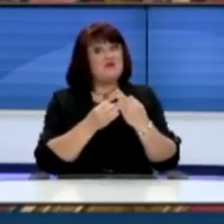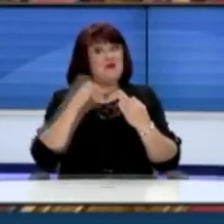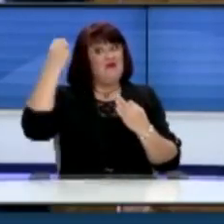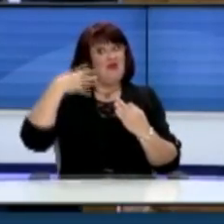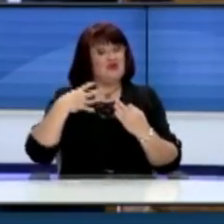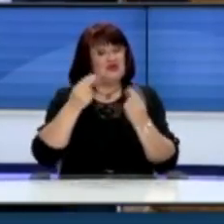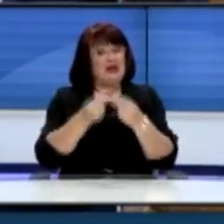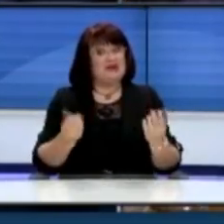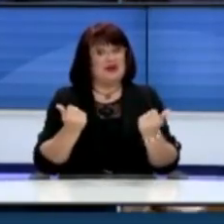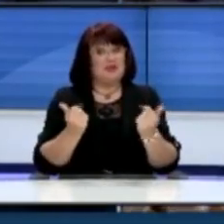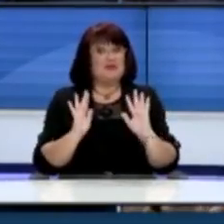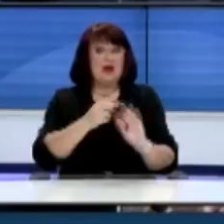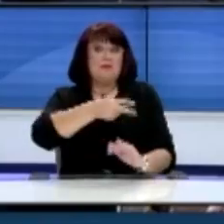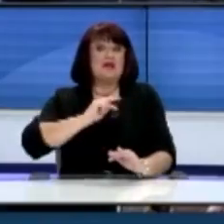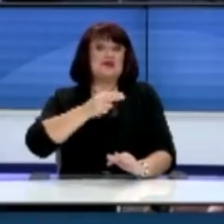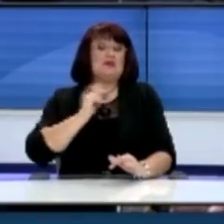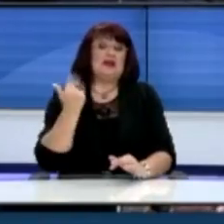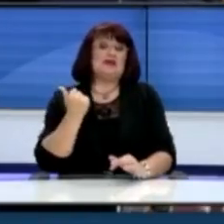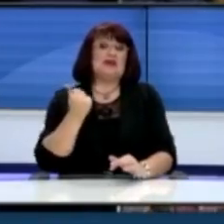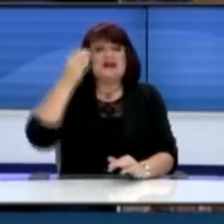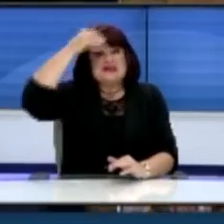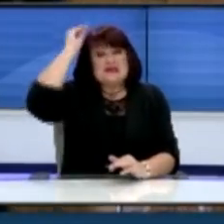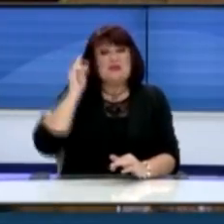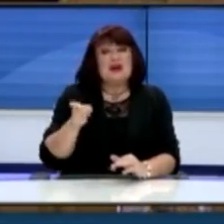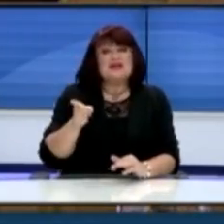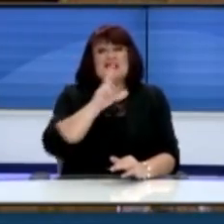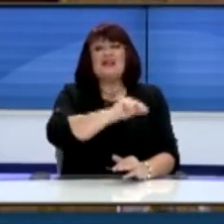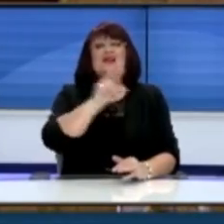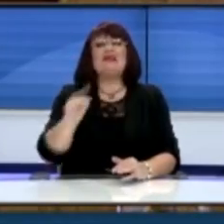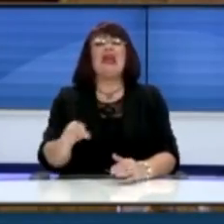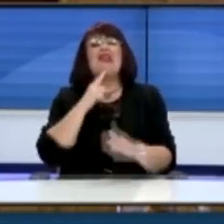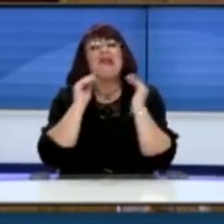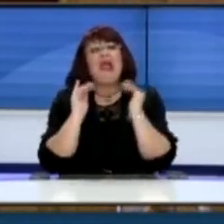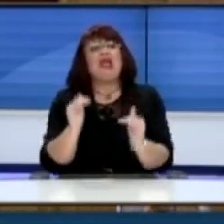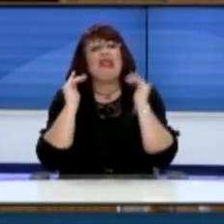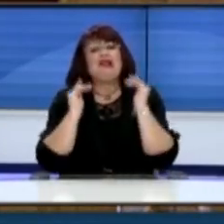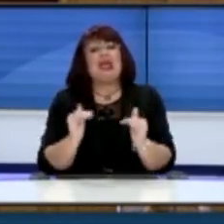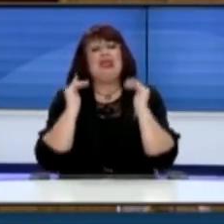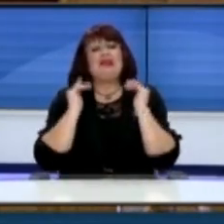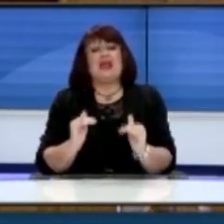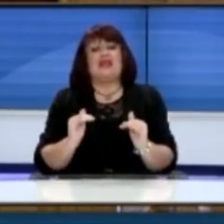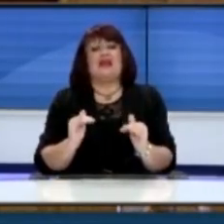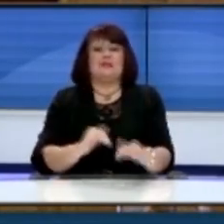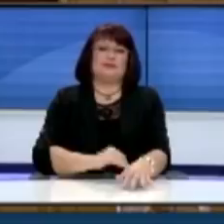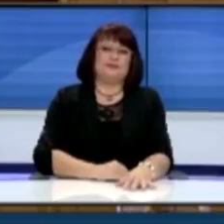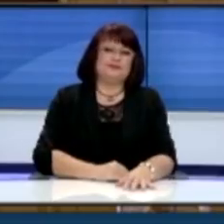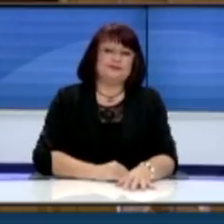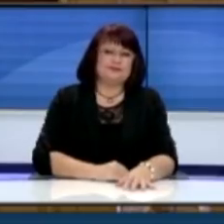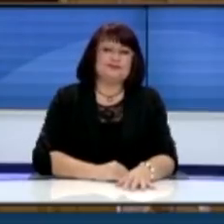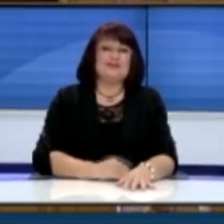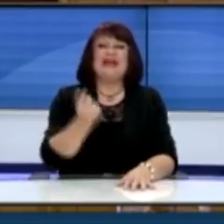πολύ. Αλλά και εσείς, κύριε Τσίπρα, τα ίδια παντελάκι μου, τα ίδια παντελή μου.